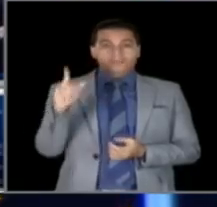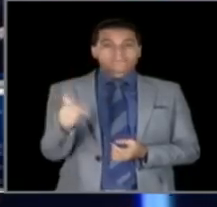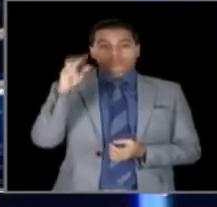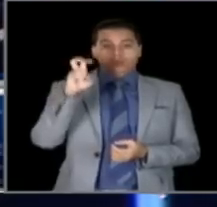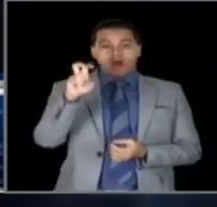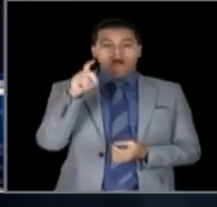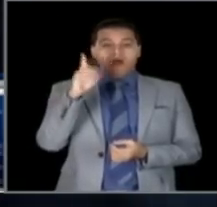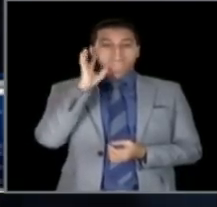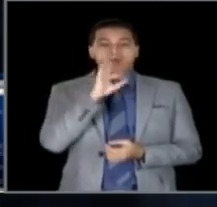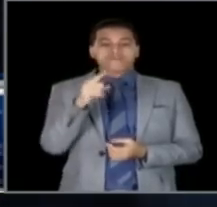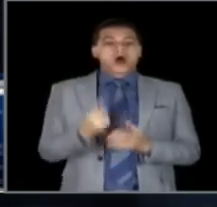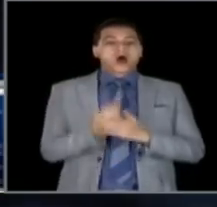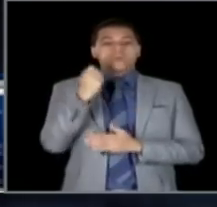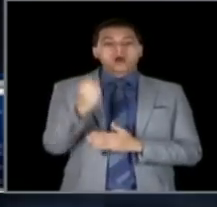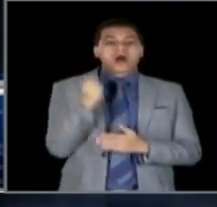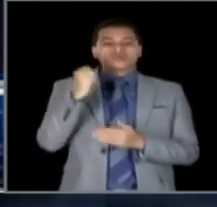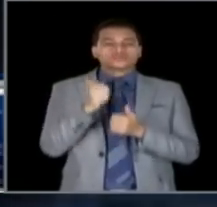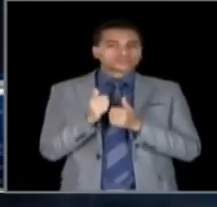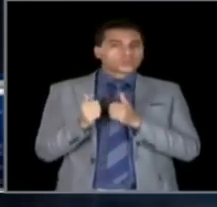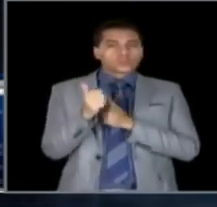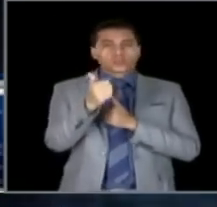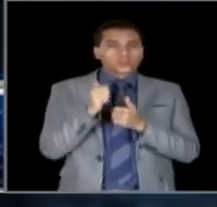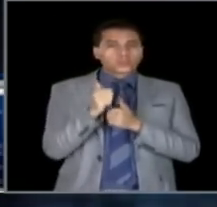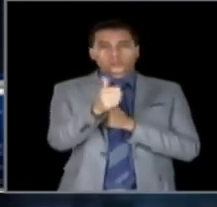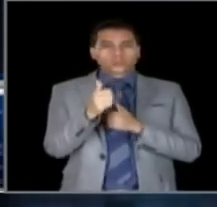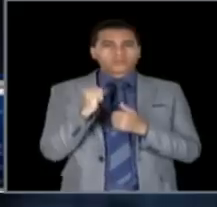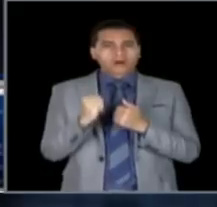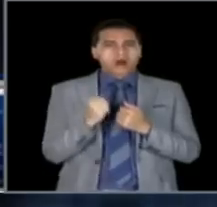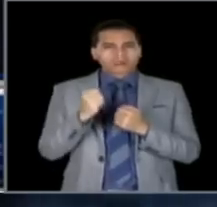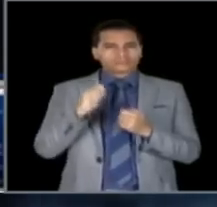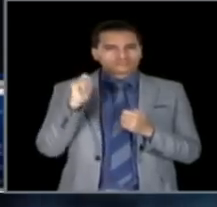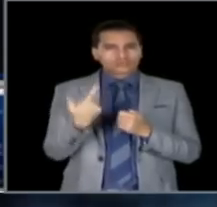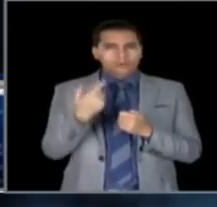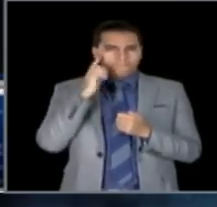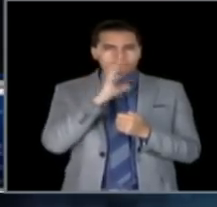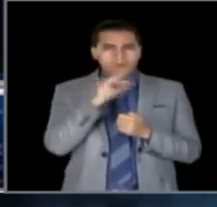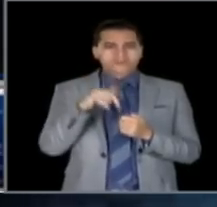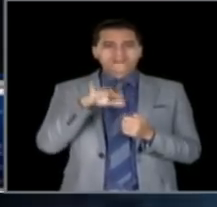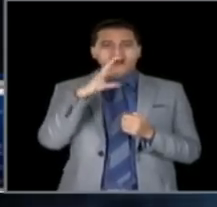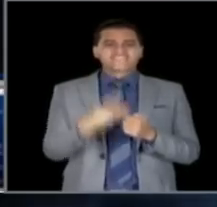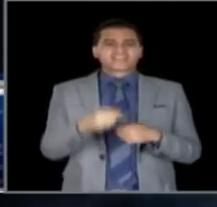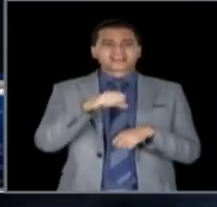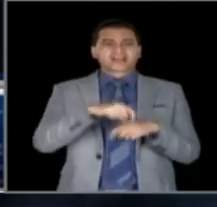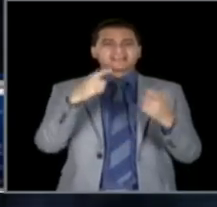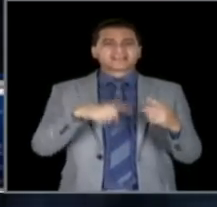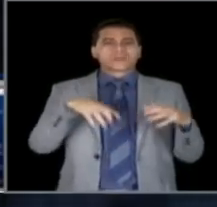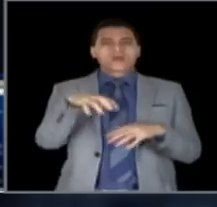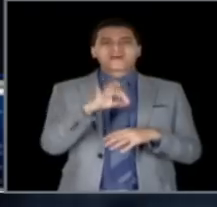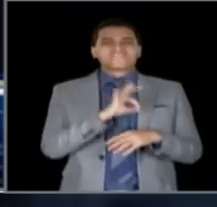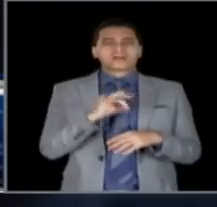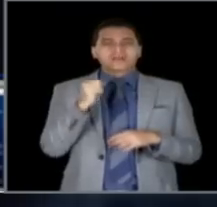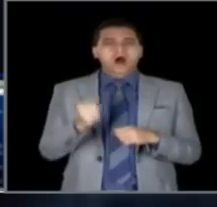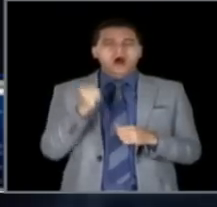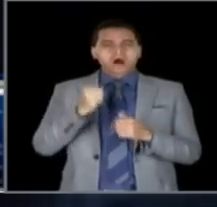البراق هو أول قطار فائق السرعة في إفريقيا، ففي أي دولة يوجد؟